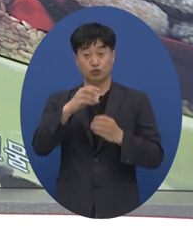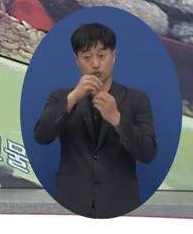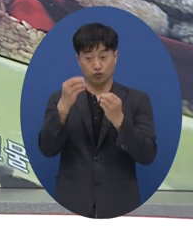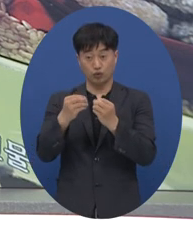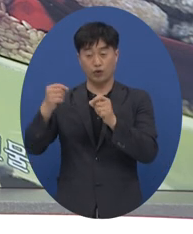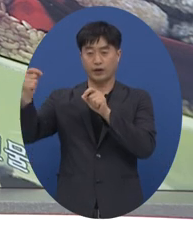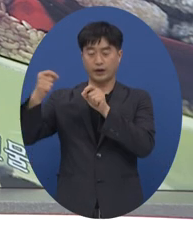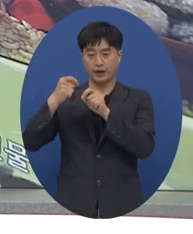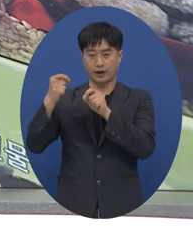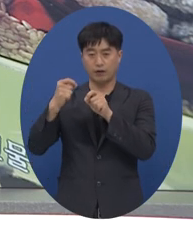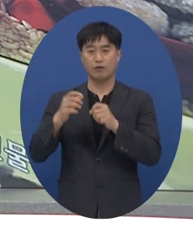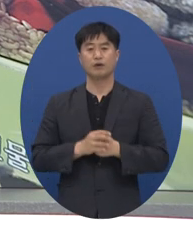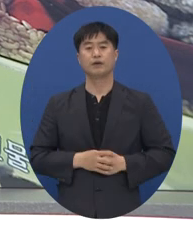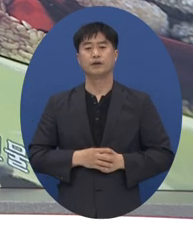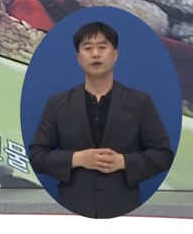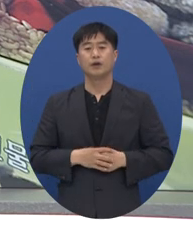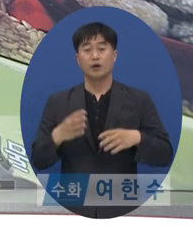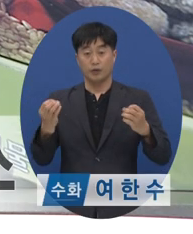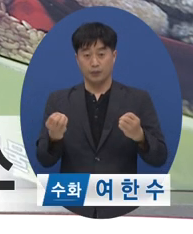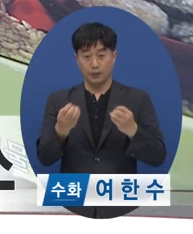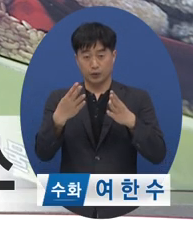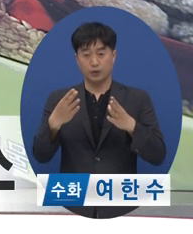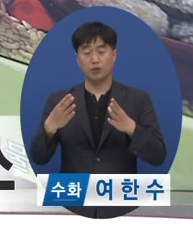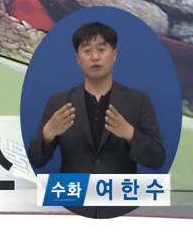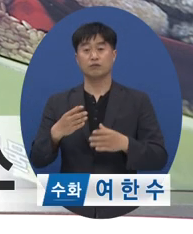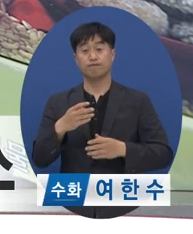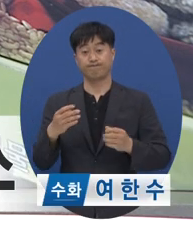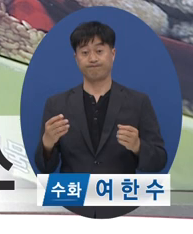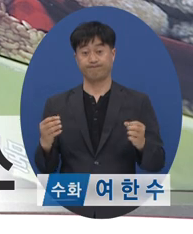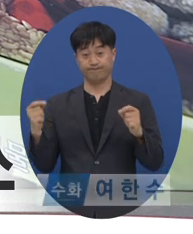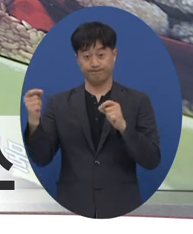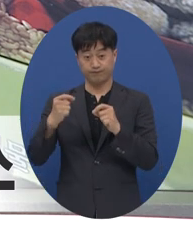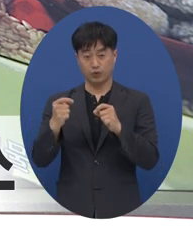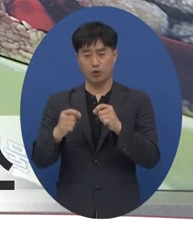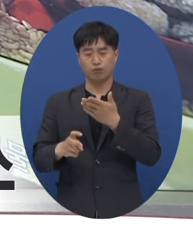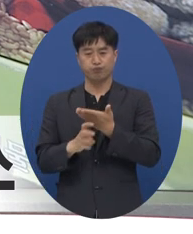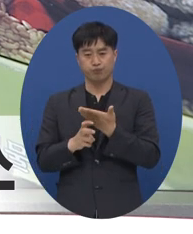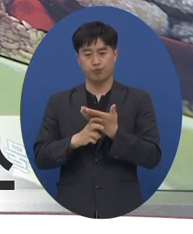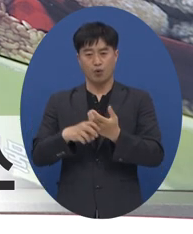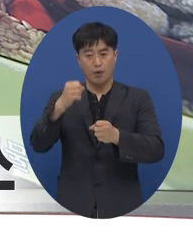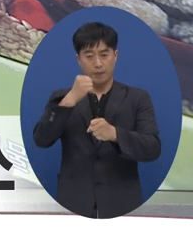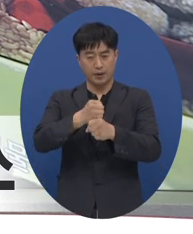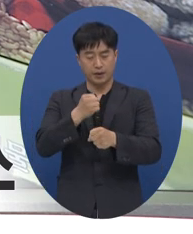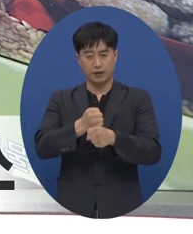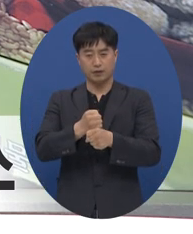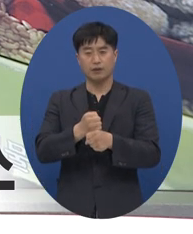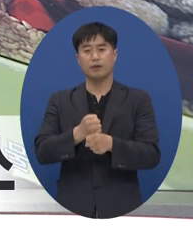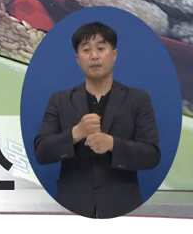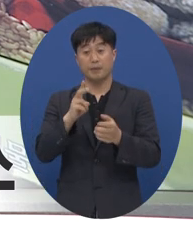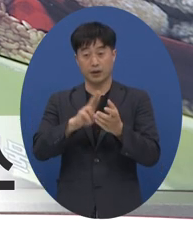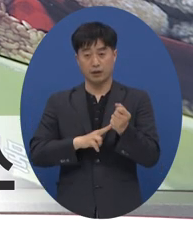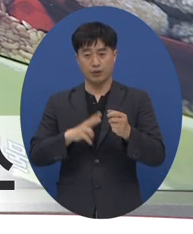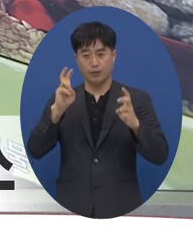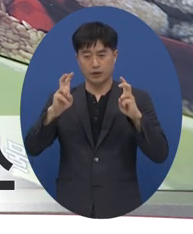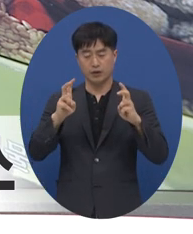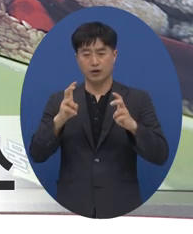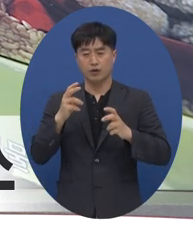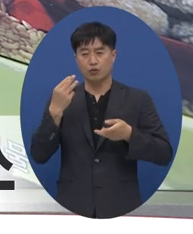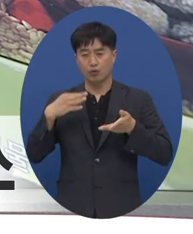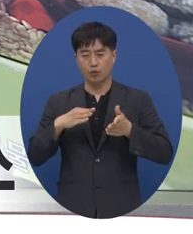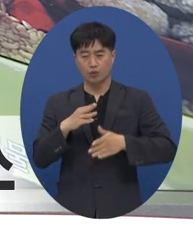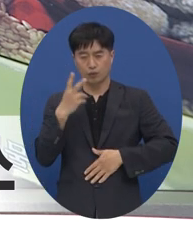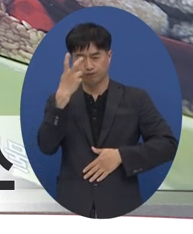추석이 얼마 남지 않았는데요. 명절 대목을 앞두고 불법 성수식품을 제조하거나 판매한 업체들이 경기도